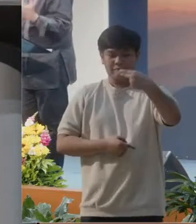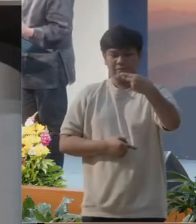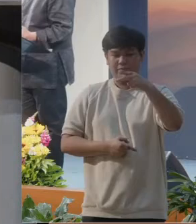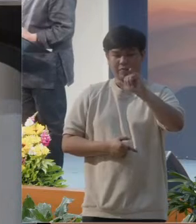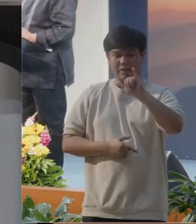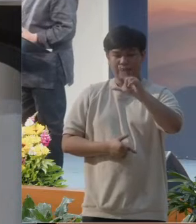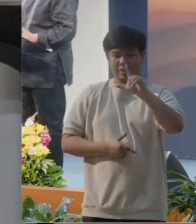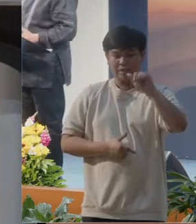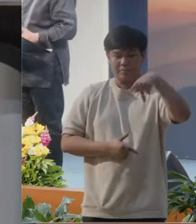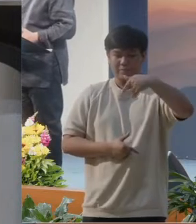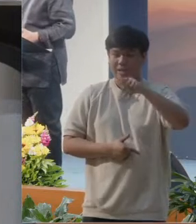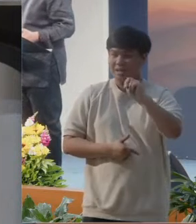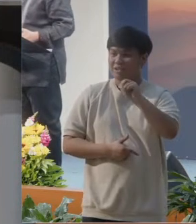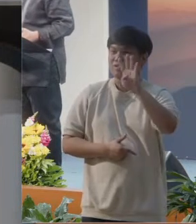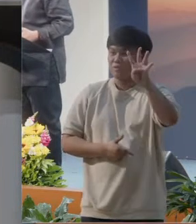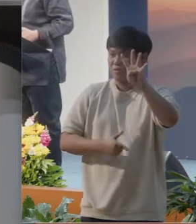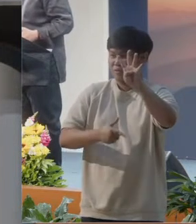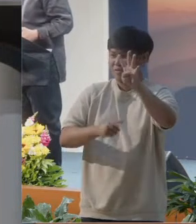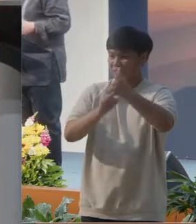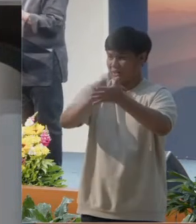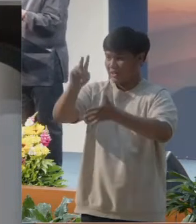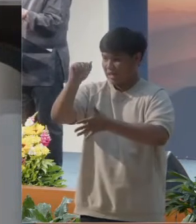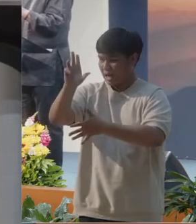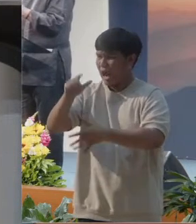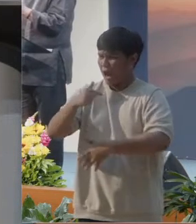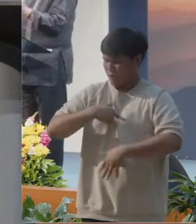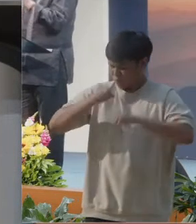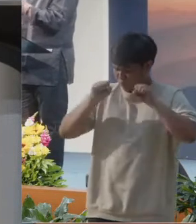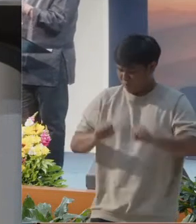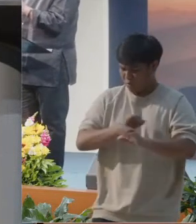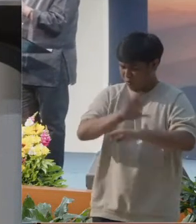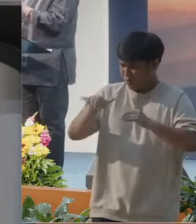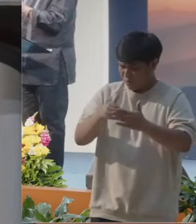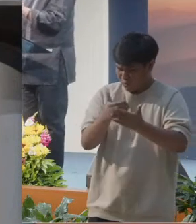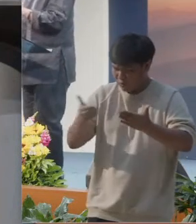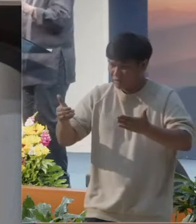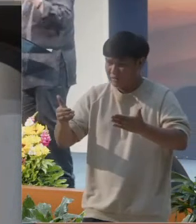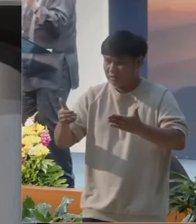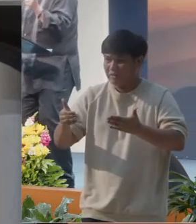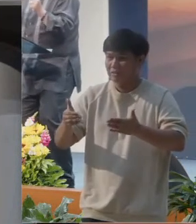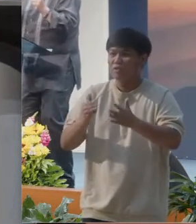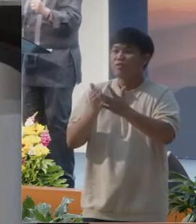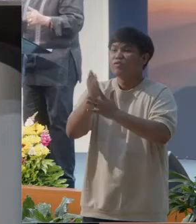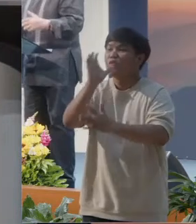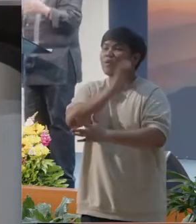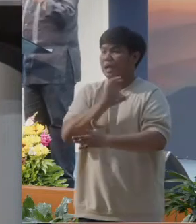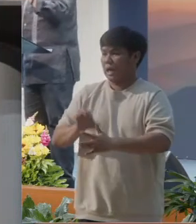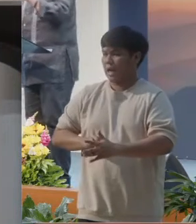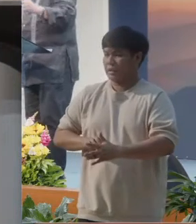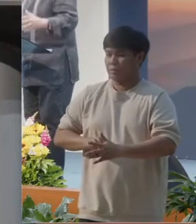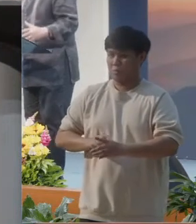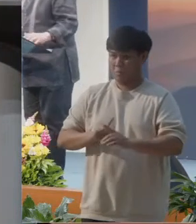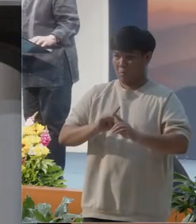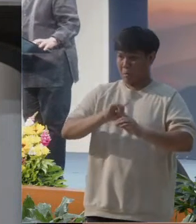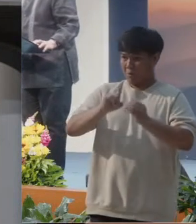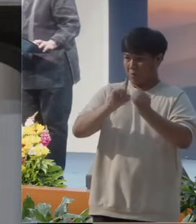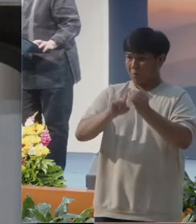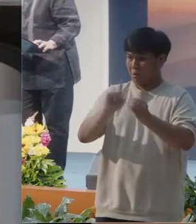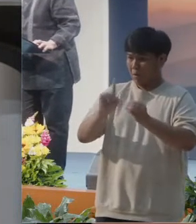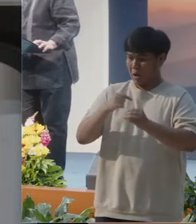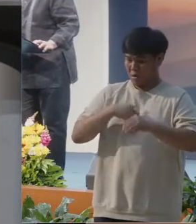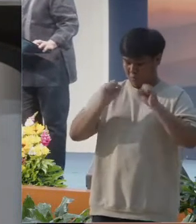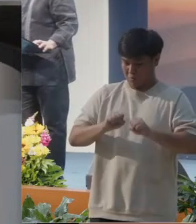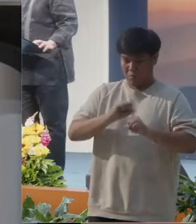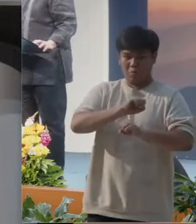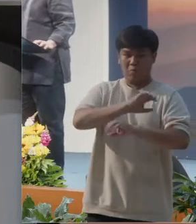who strengthens me. Hindi po nagbibigay diin dun sa I can do all things. Alam niyo po ba kung ano yung I can do